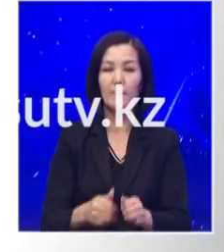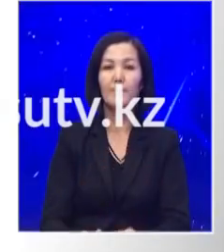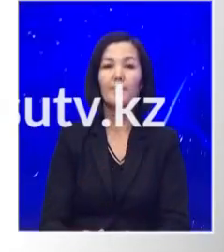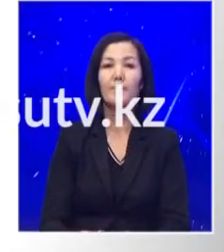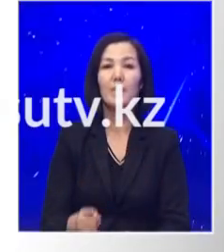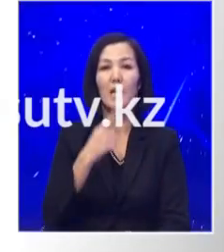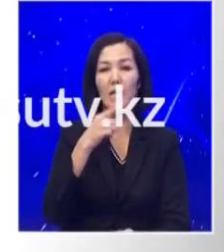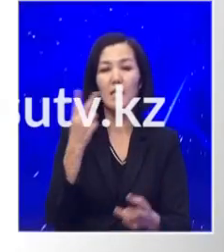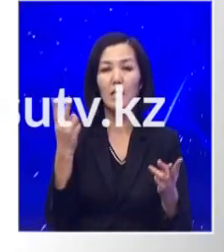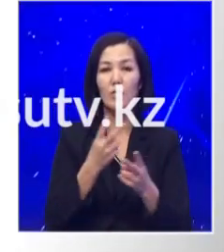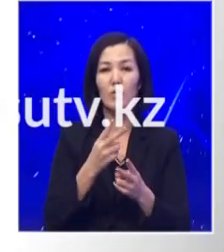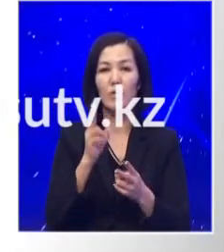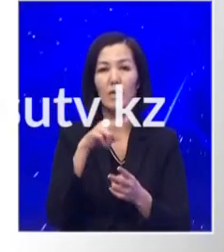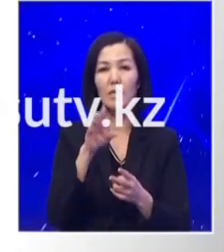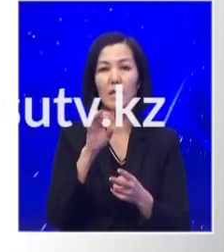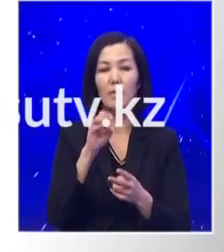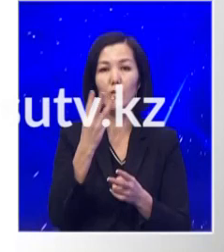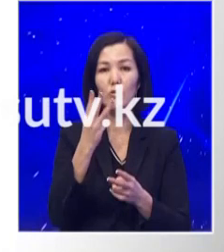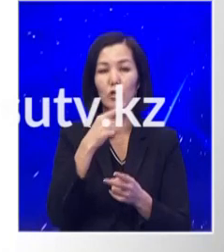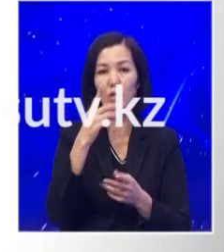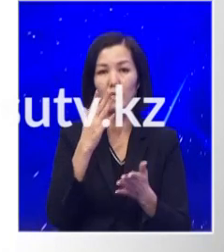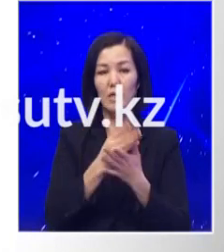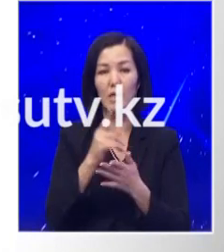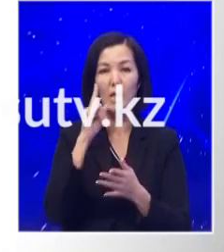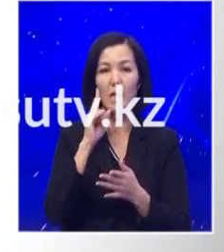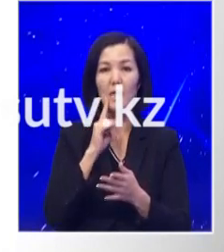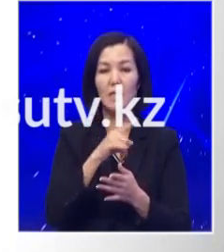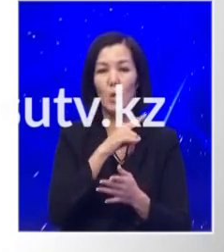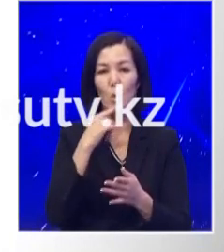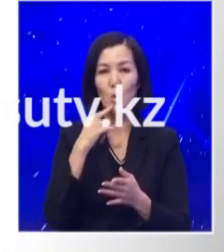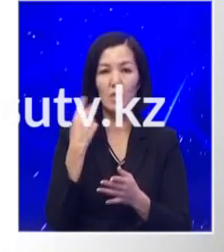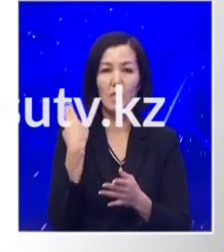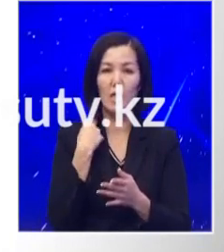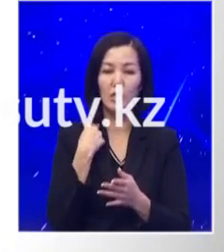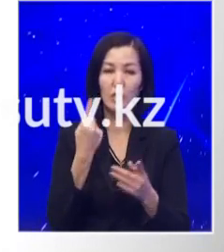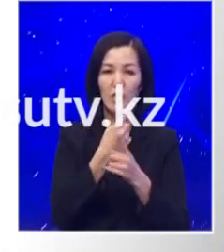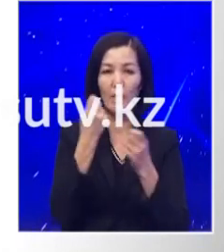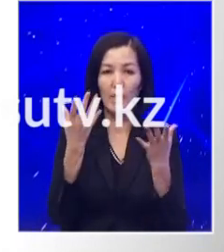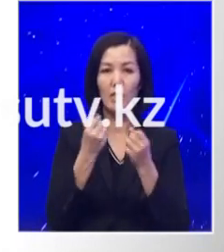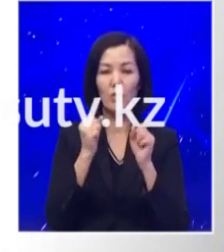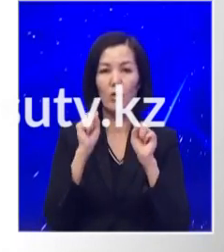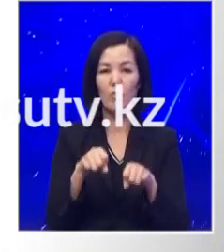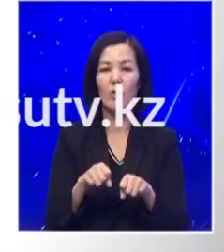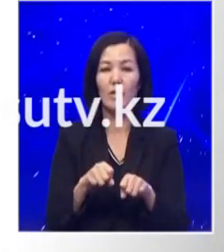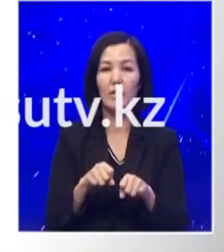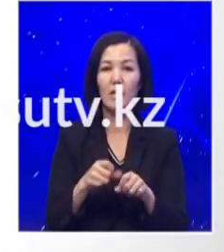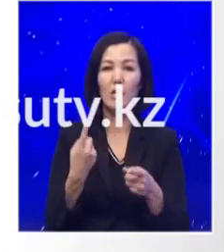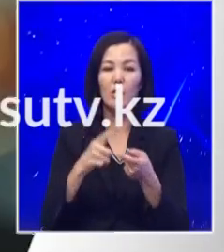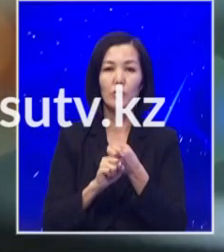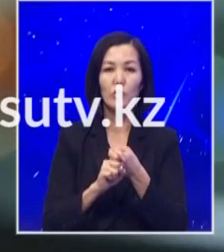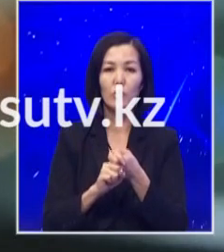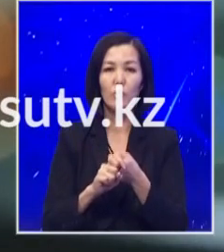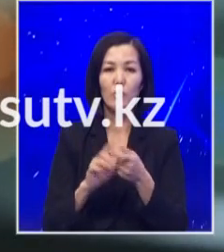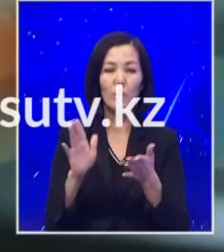Айта кету керек, Дәрмен үш тілде қол жетімді. Қазақ, орыс, ағылшын тілдерінде ақпарат алуға болады. Ал оны жүктеп алу